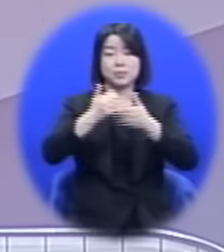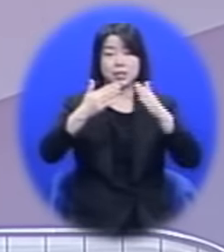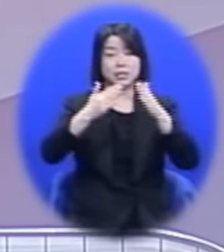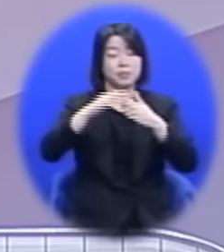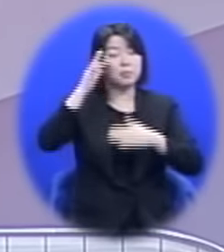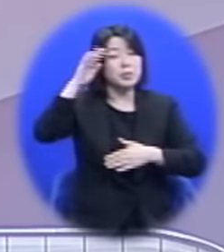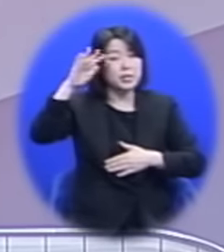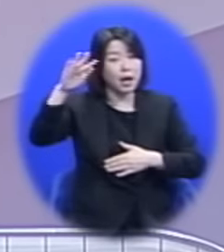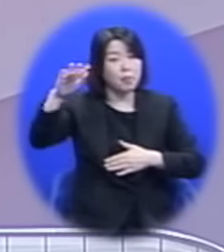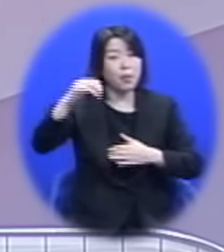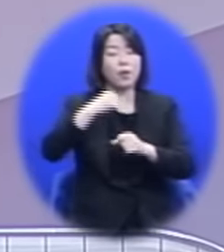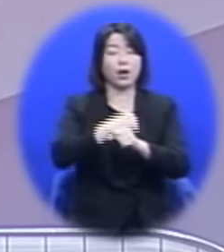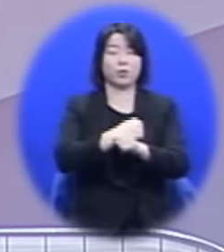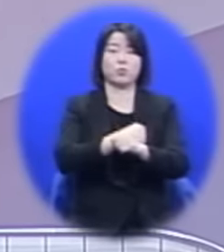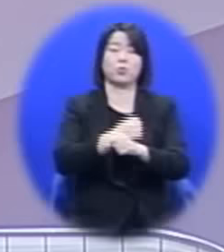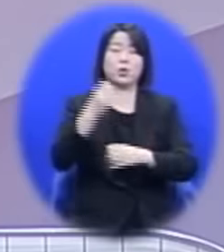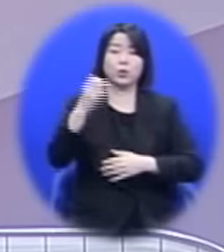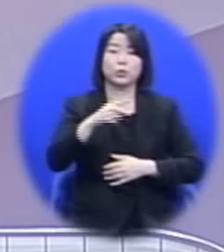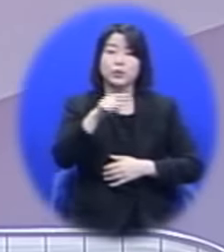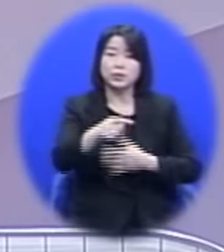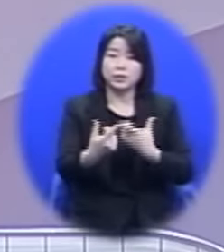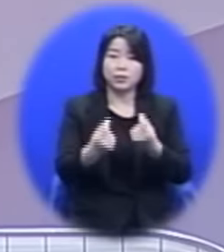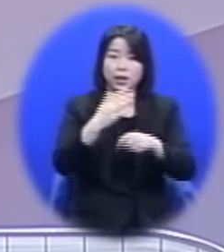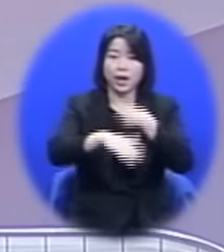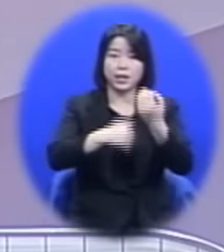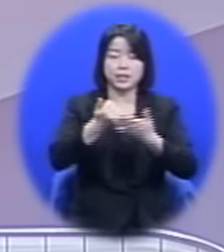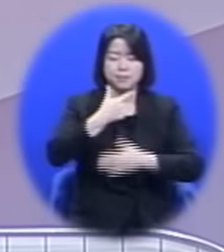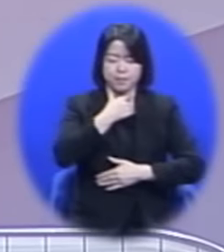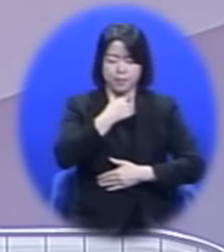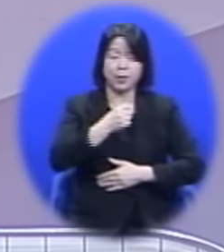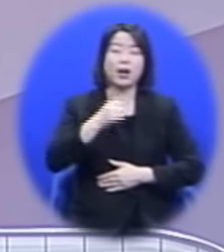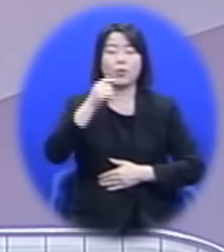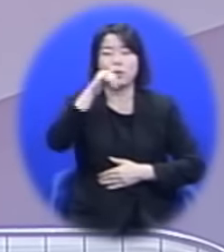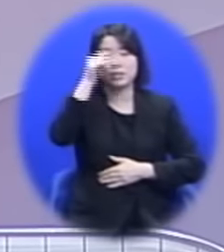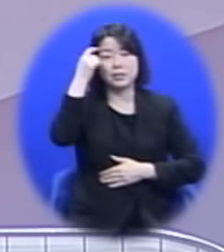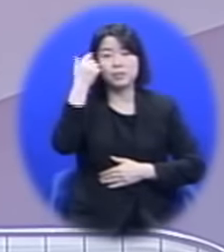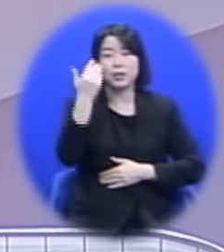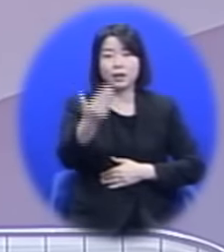사모하고 그리고 그렇게 하나님을 갈망하십니까?